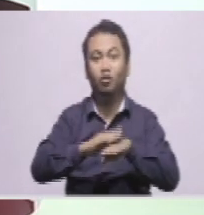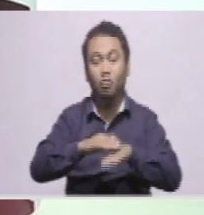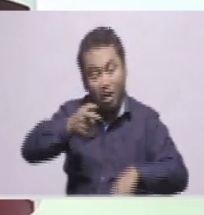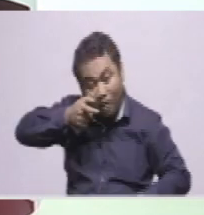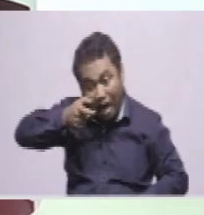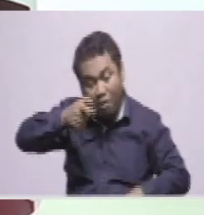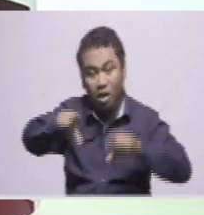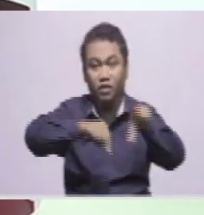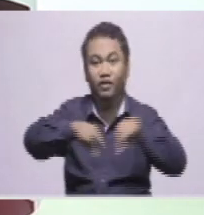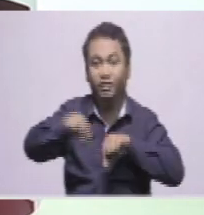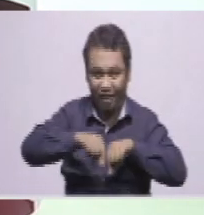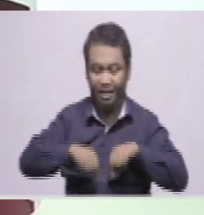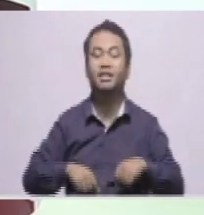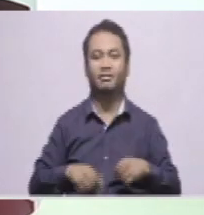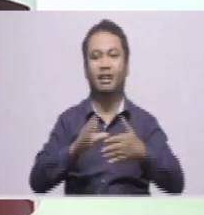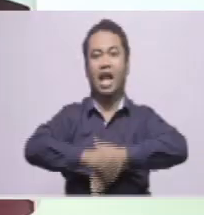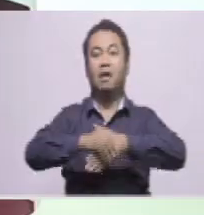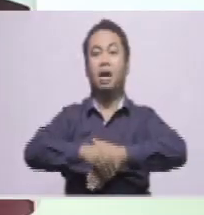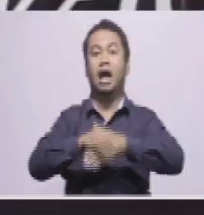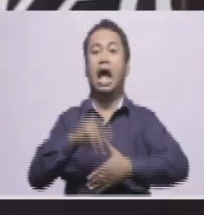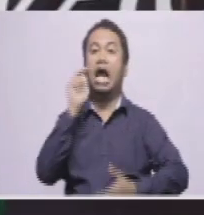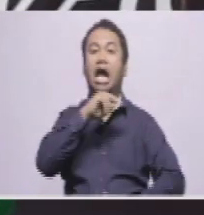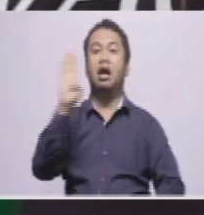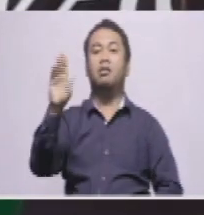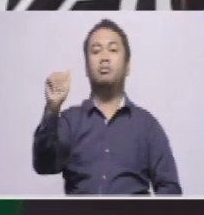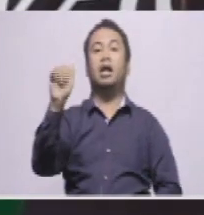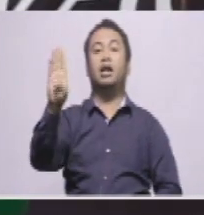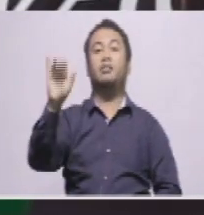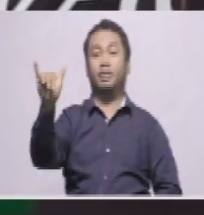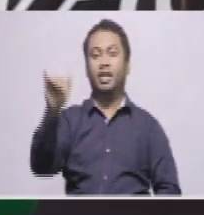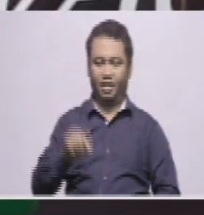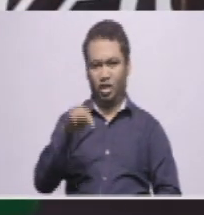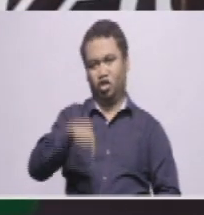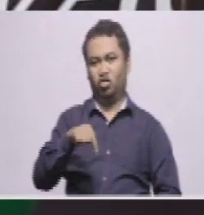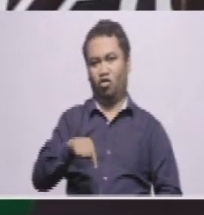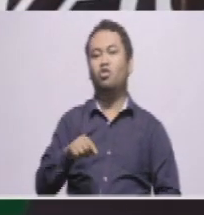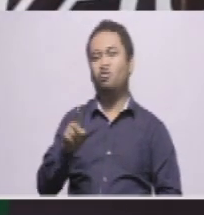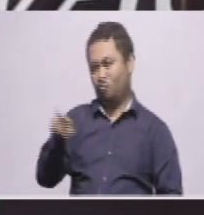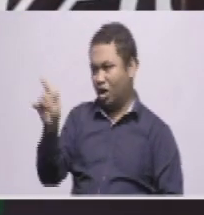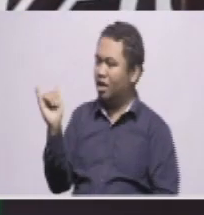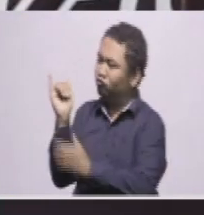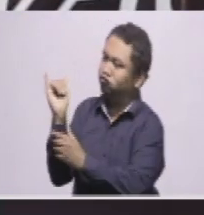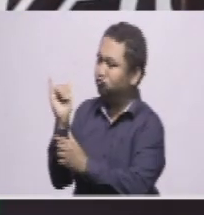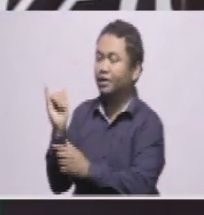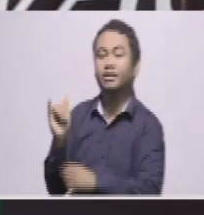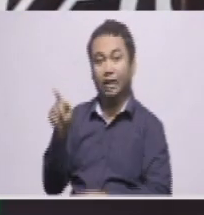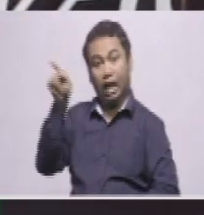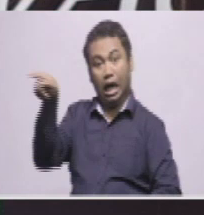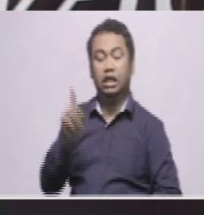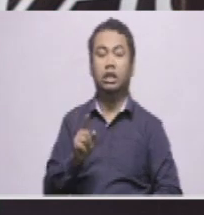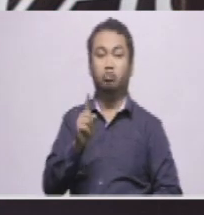ny namana Baby Stéphane efa nanao tatitra ny fitoerana safidy izay anisan'ny manaramaso izany